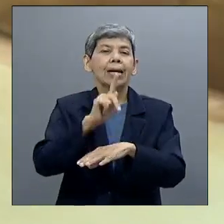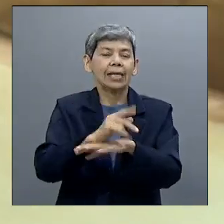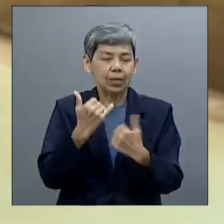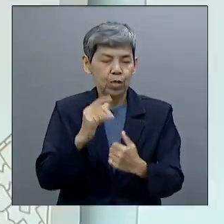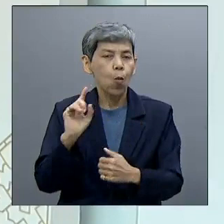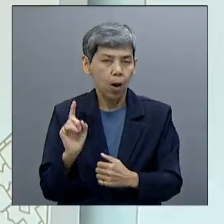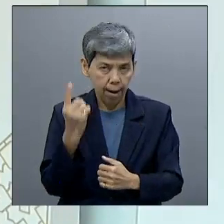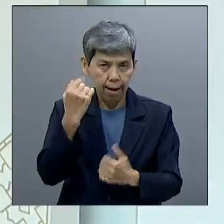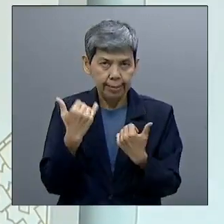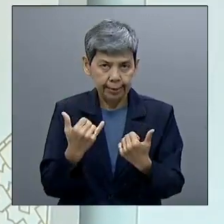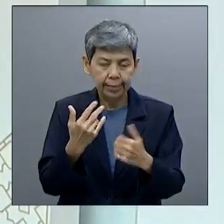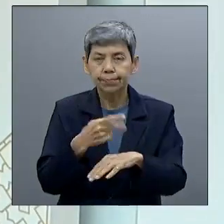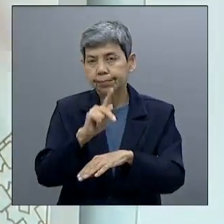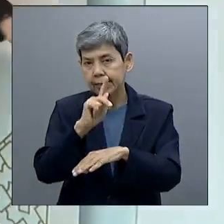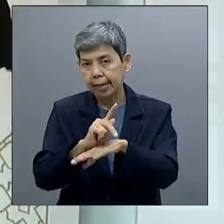ค่ะ